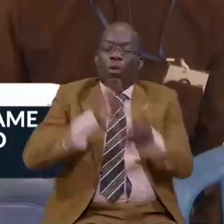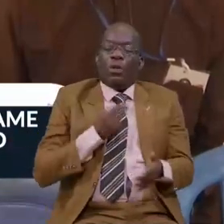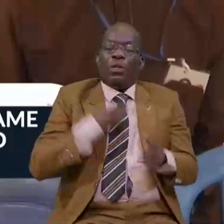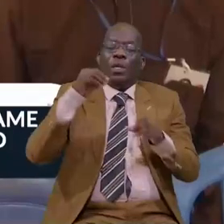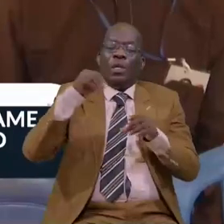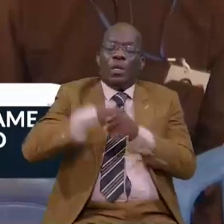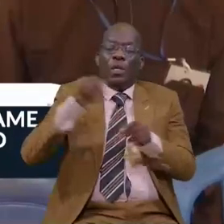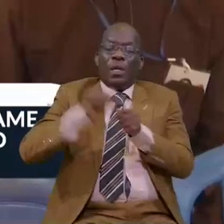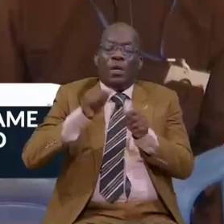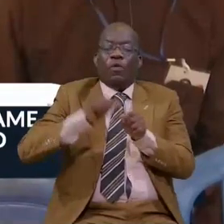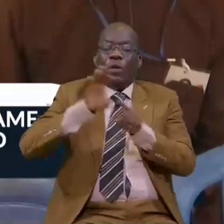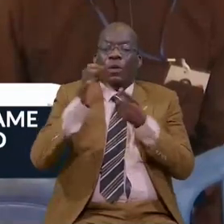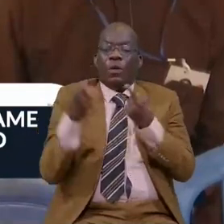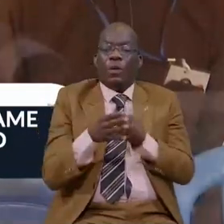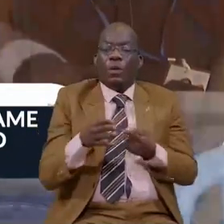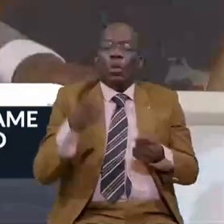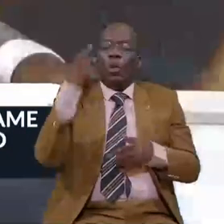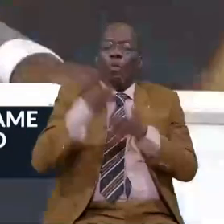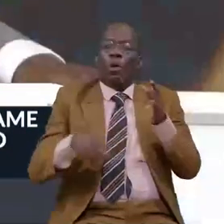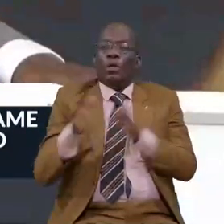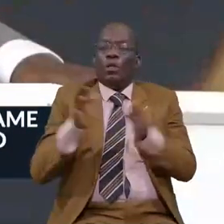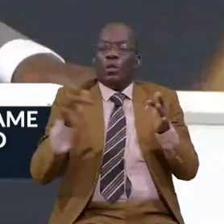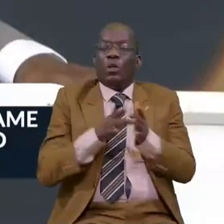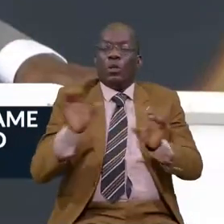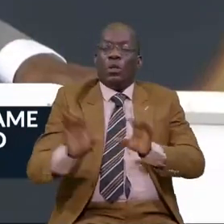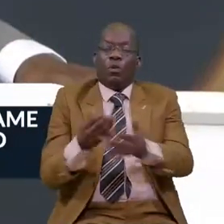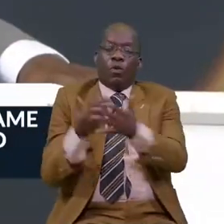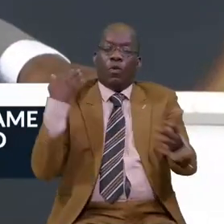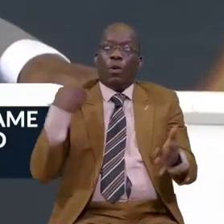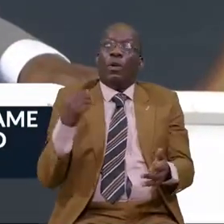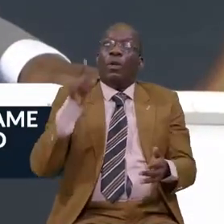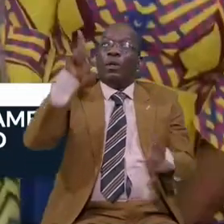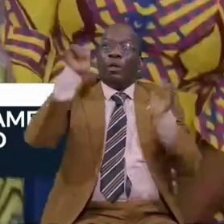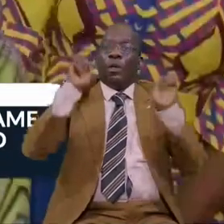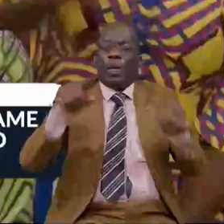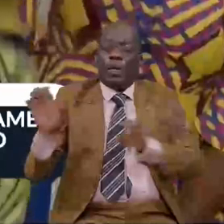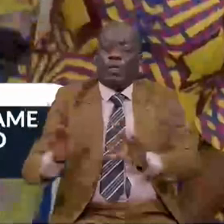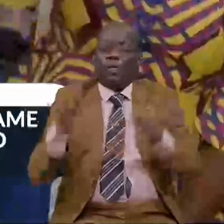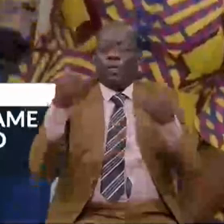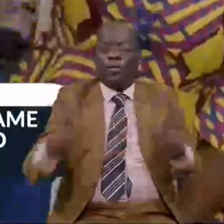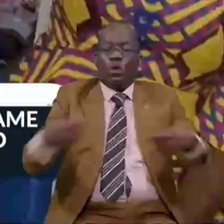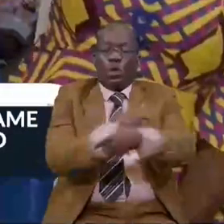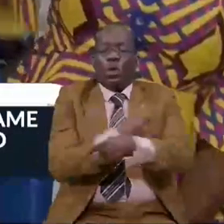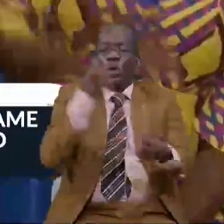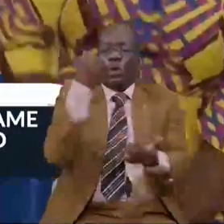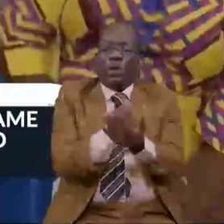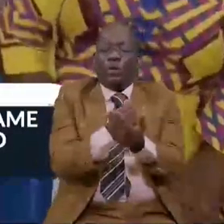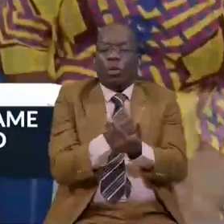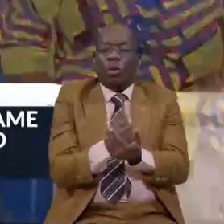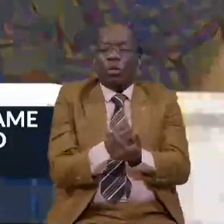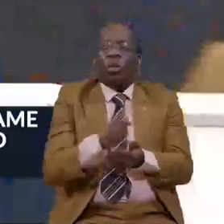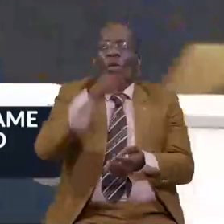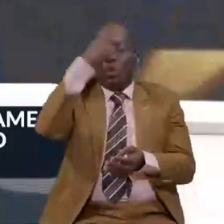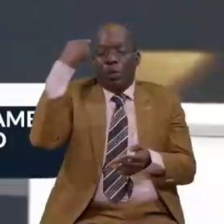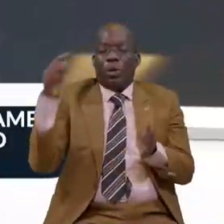provision inexhaustible, inépuisable et la solution dans chaque situation. Ce que Jésus a fait par le passé, il est capable de le faire